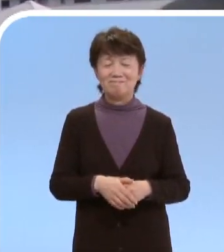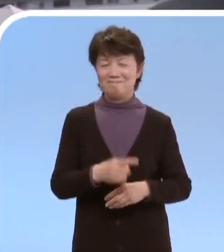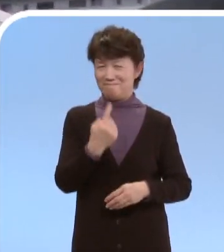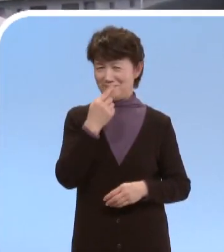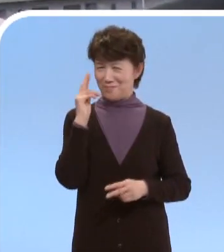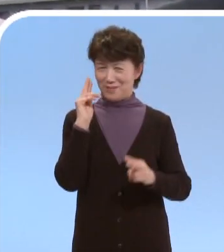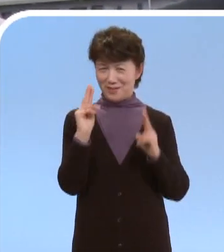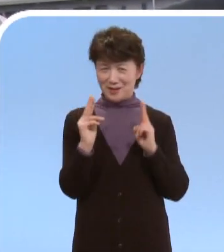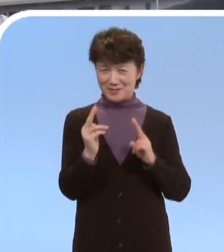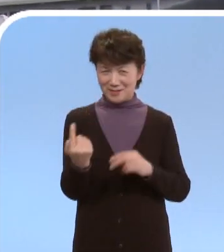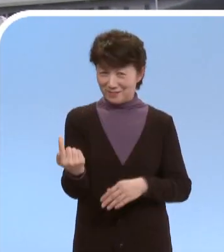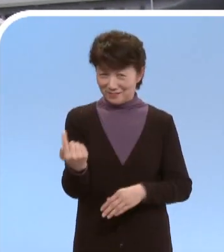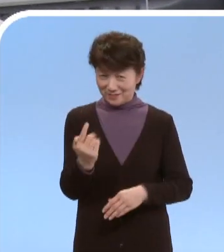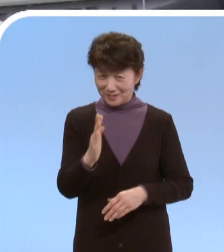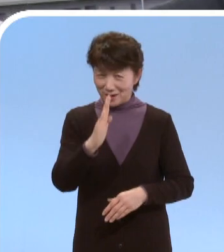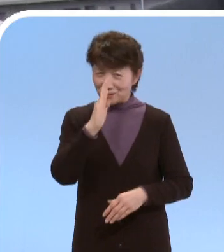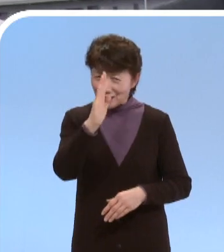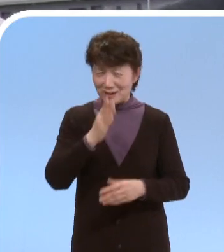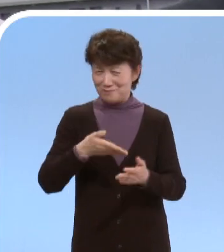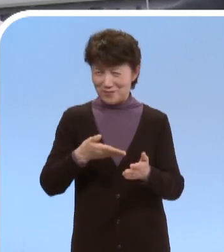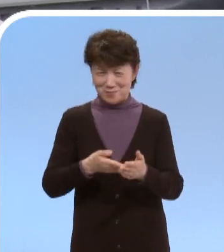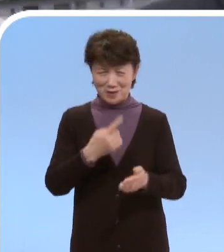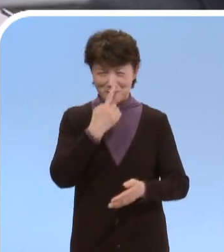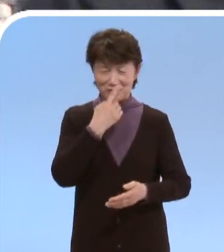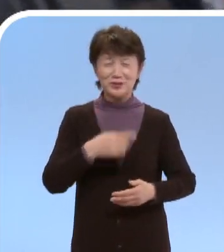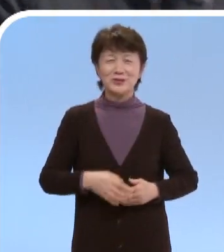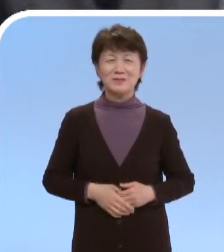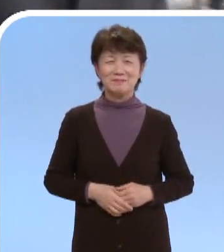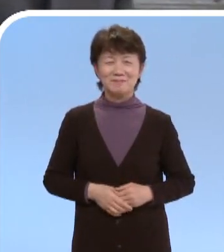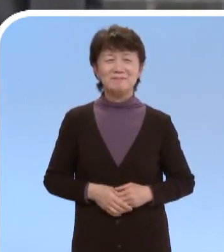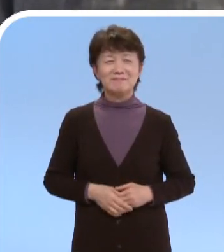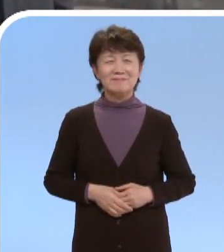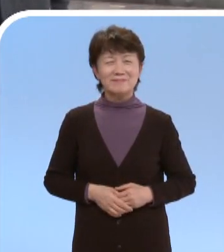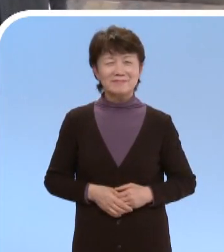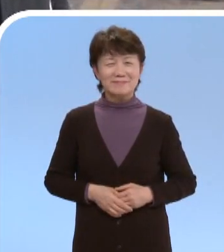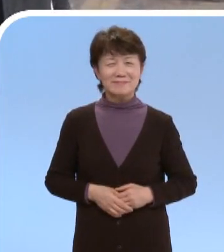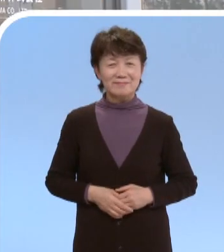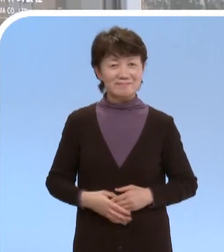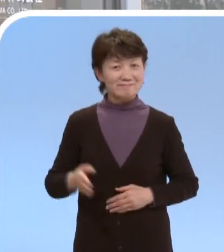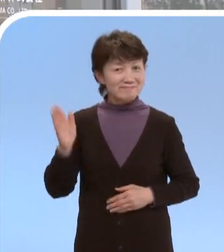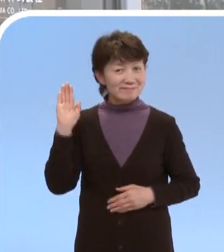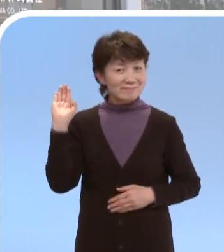社へお越しいただいてご説明できればと思います。 見れるんですね。 はい、